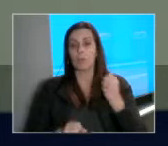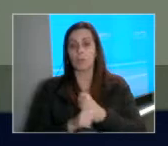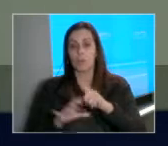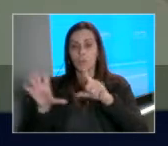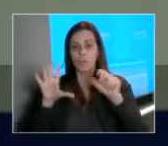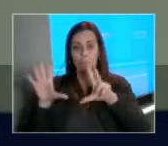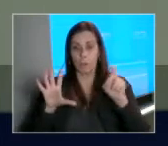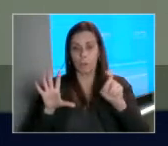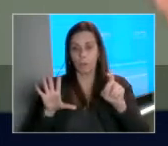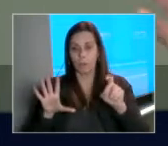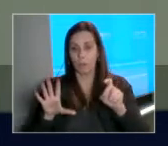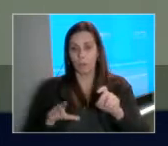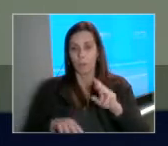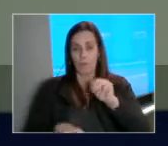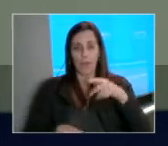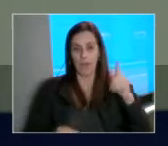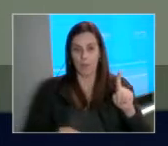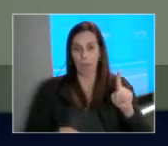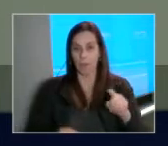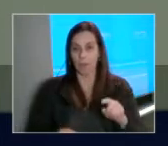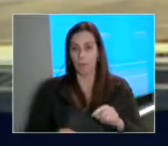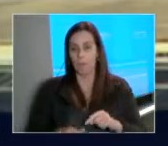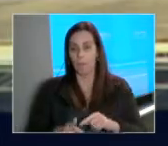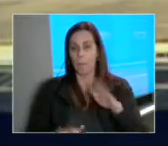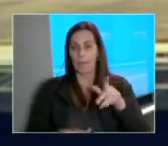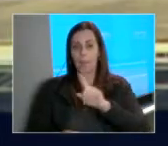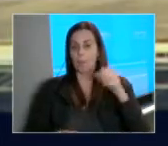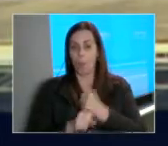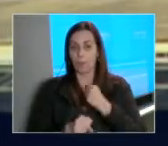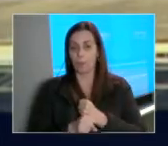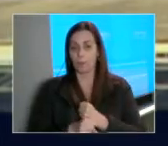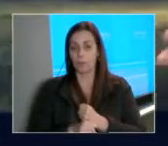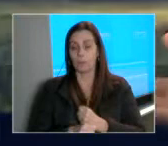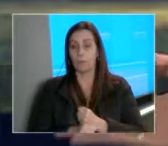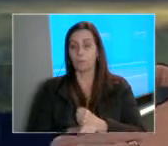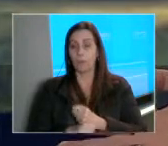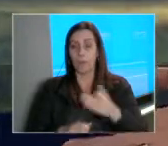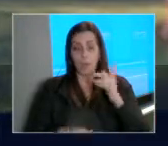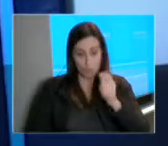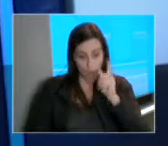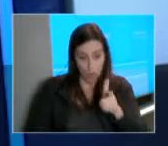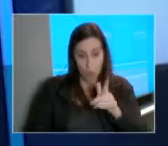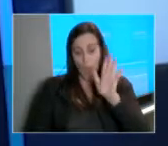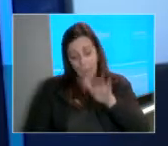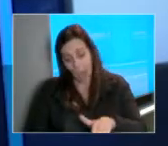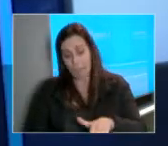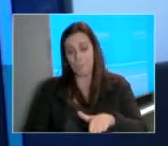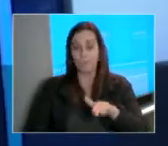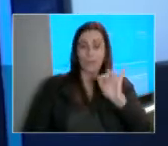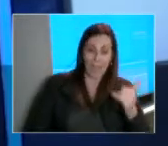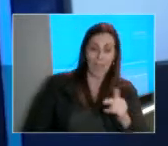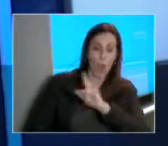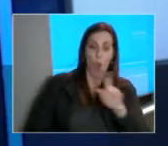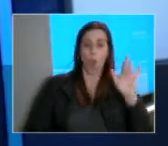שהוא 780 מגוואט, סליחה על זה, גם אם היא לא פועלת. זאת אומרת, הם יקבלו כסף, כסף סגורים. כסף, בכל מקרה